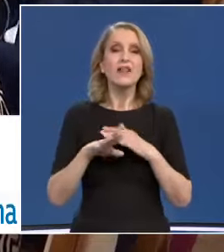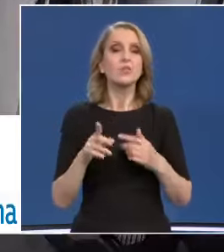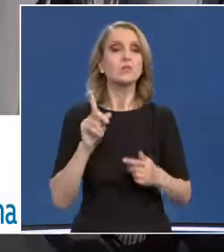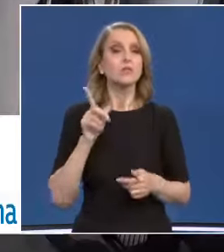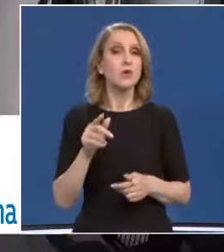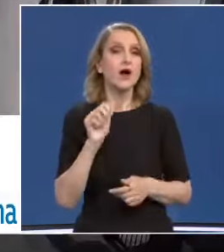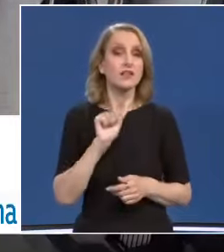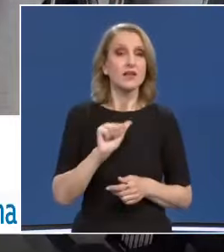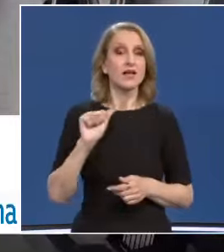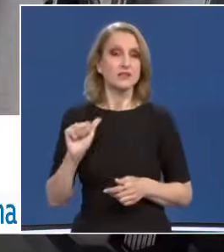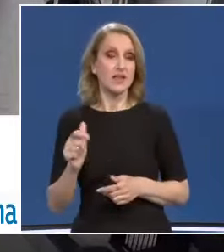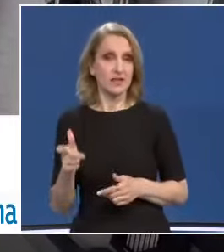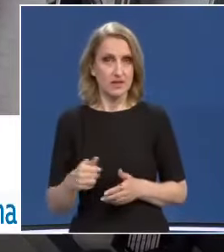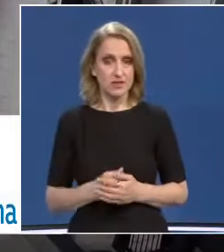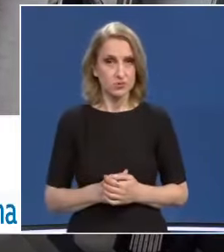Атанас Атанасов.